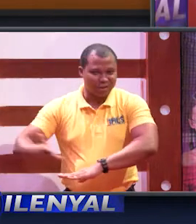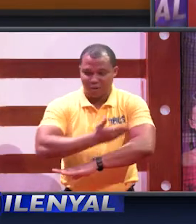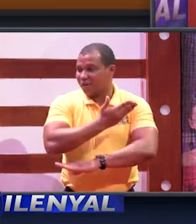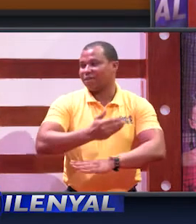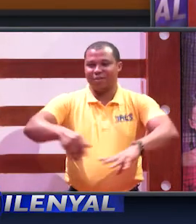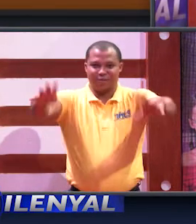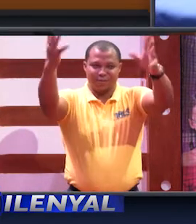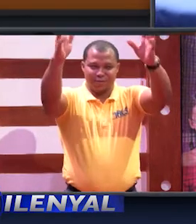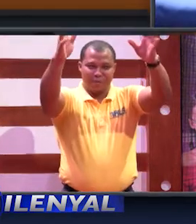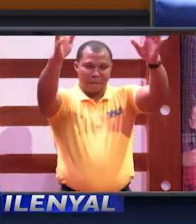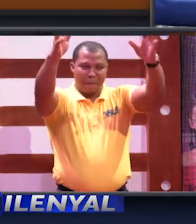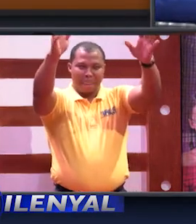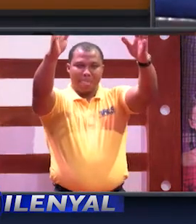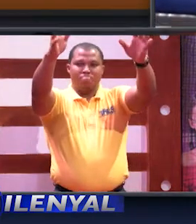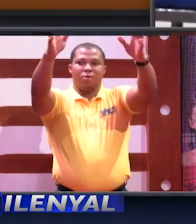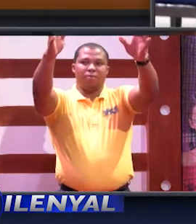Invitation lancée